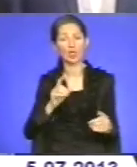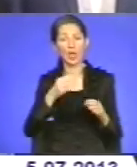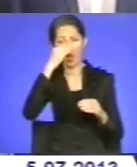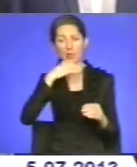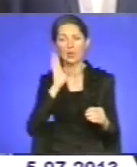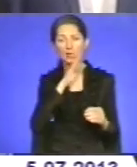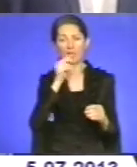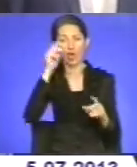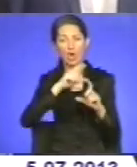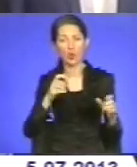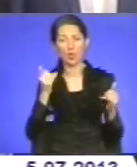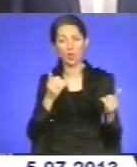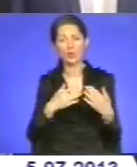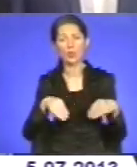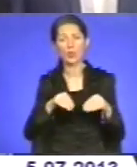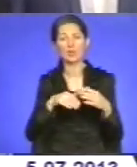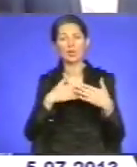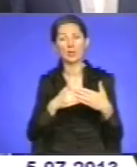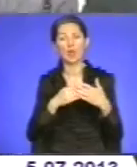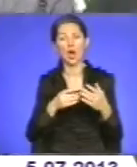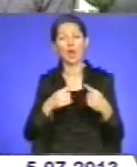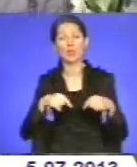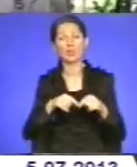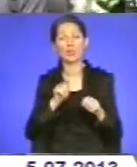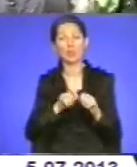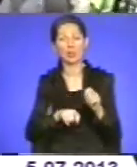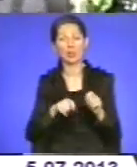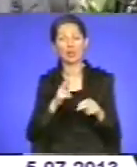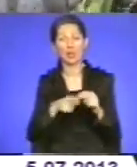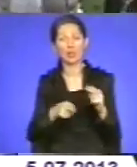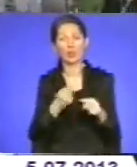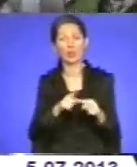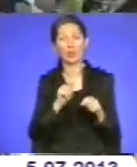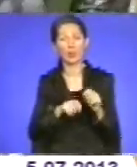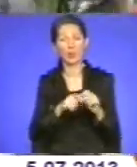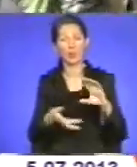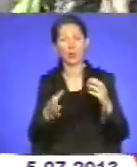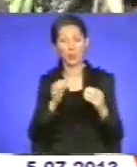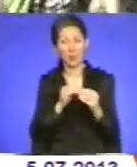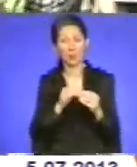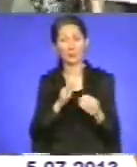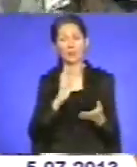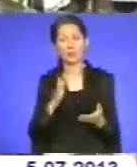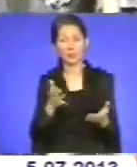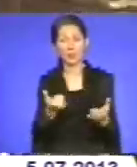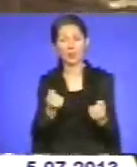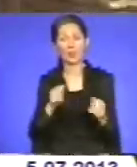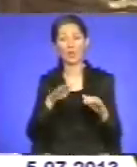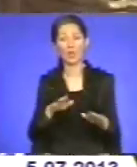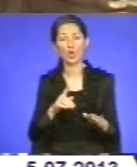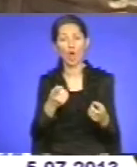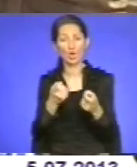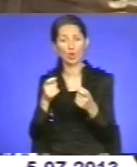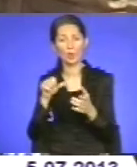з громадськими організаціями закінчуємо цю перевірку. Підсумком роботи народної колегії стало ухвалення рішень щодо залучення її представників